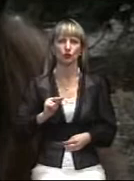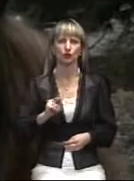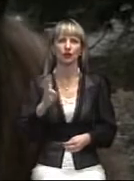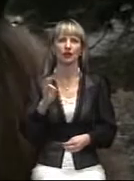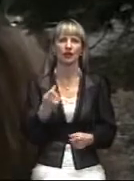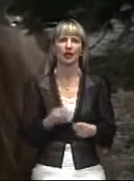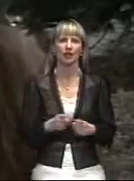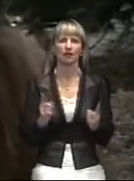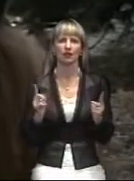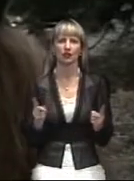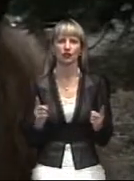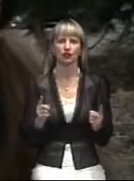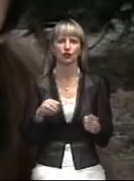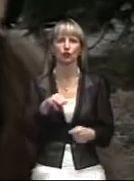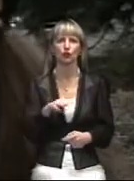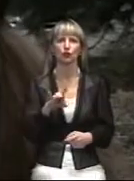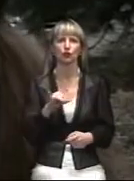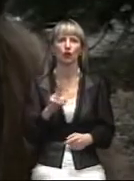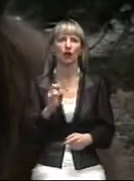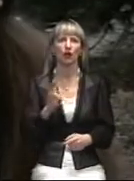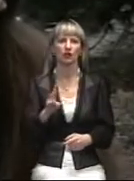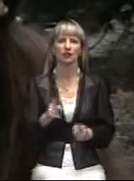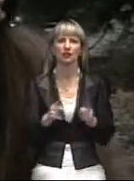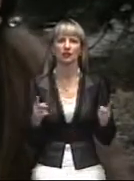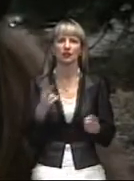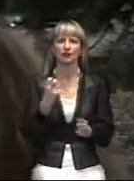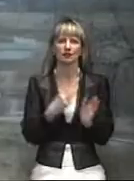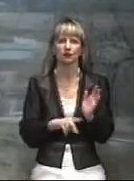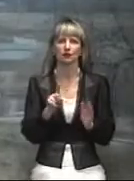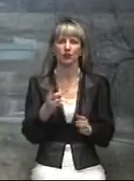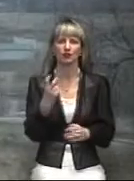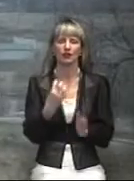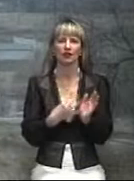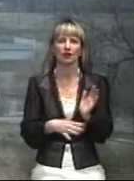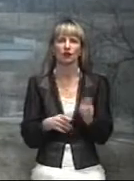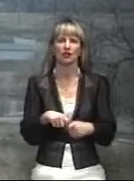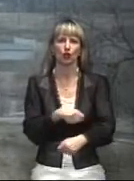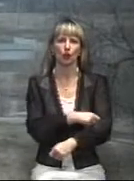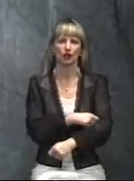цьому тільки відрізку, TrueCam на відрізку 271-290 км траси.